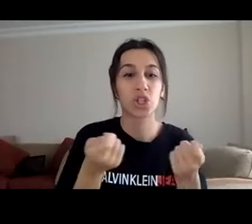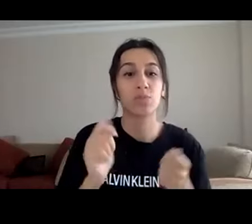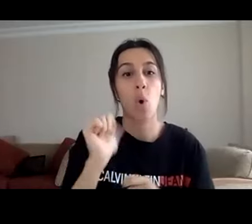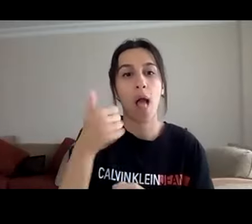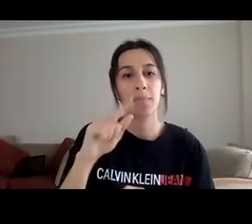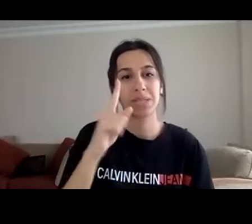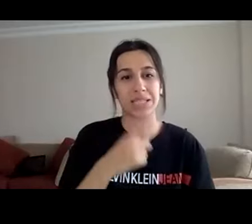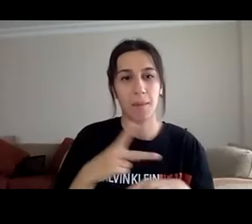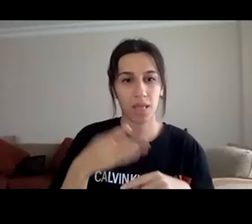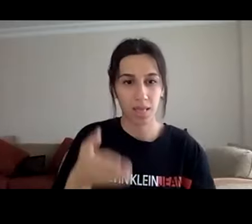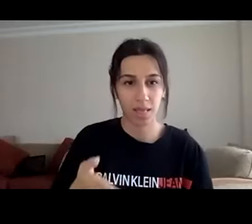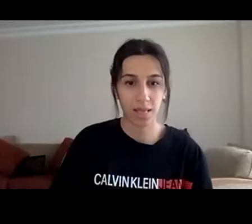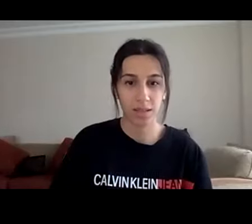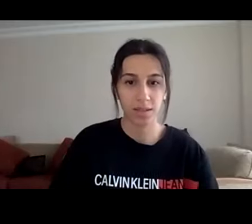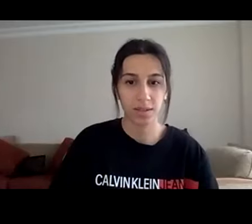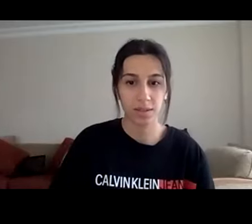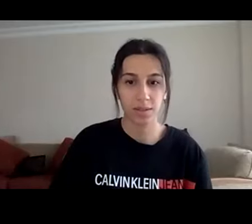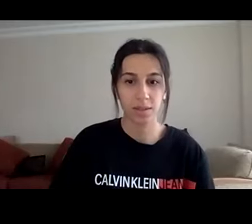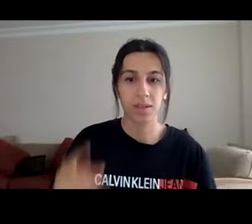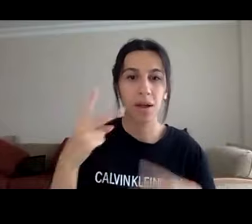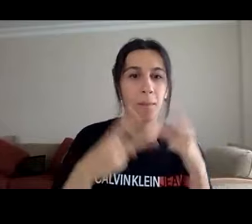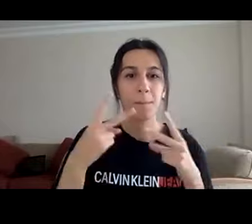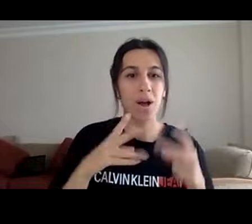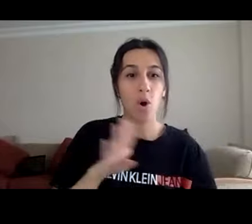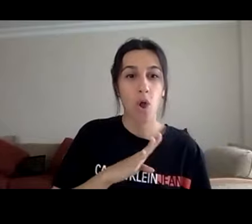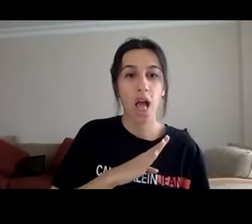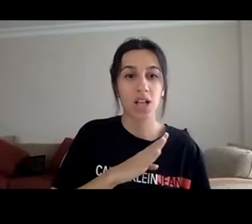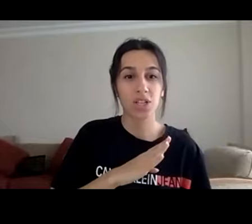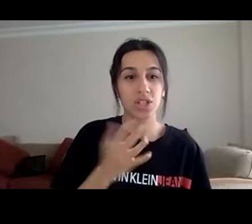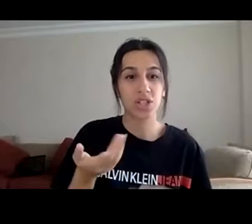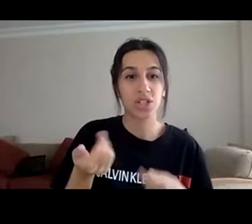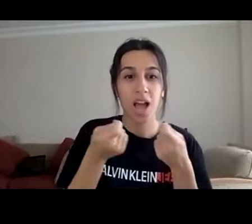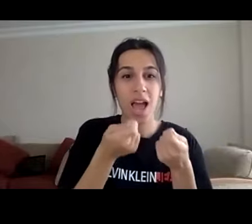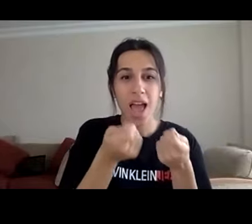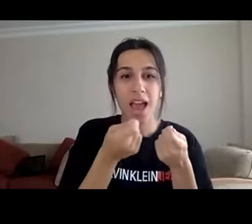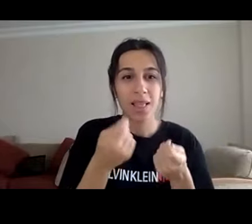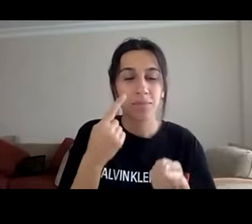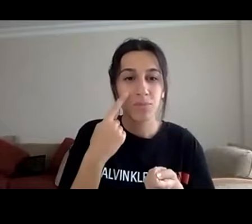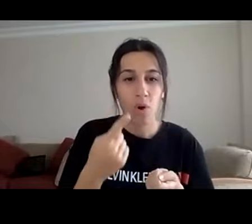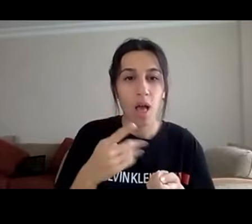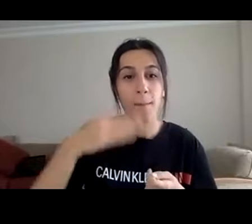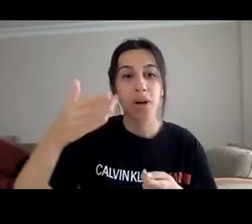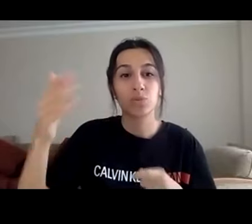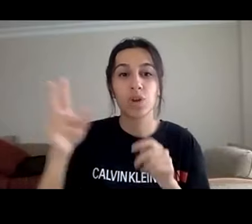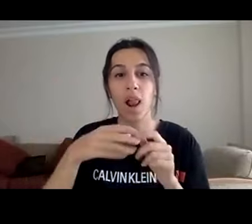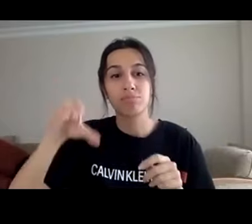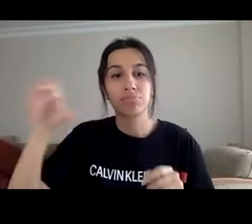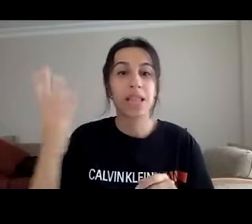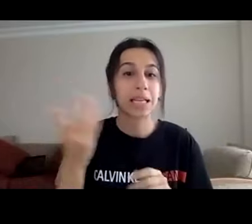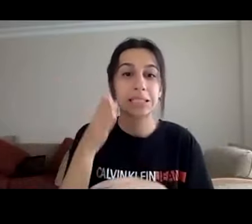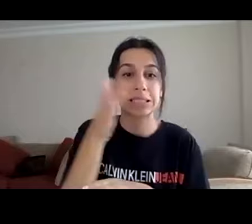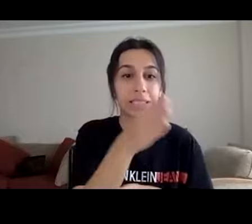dönemdeyiz. Hakikaten bazı öğrenciler durduğu yerden mevcut eğitimiyle aslında diğer alanlara nasıl geçebileceğine